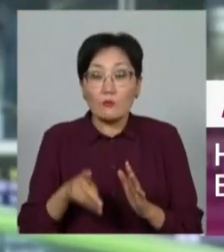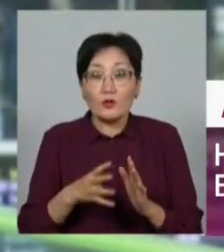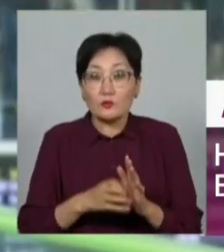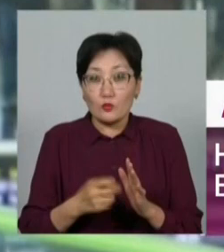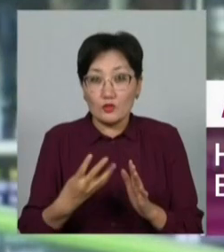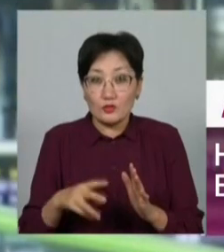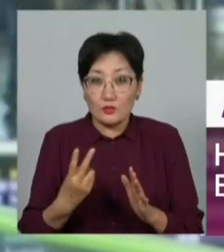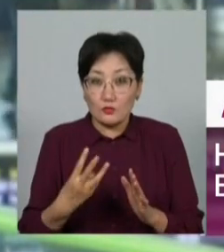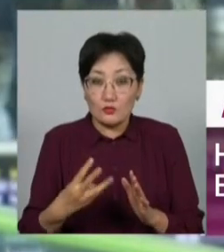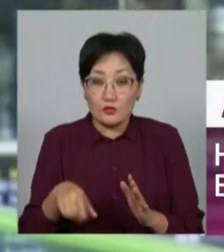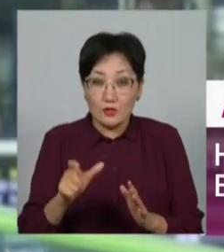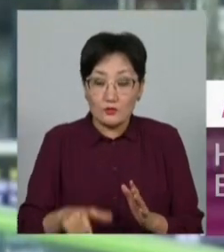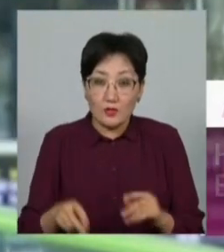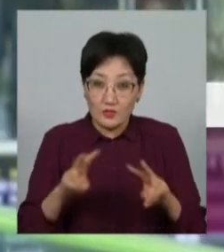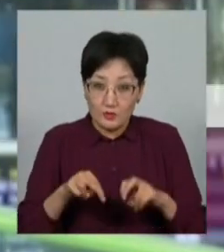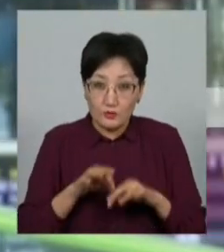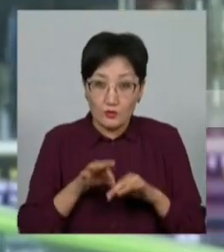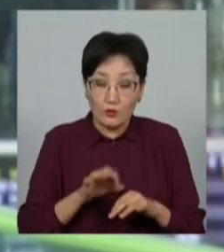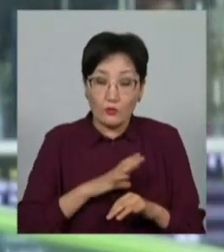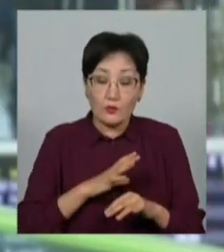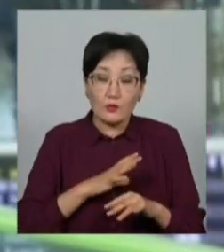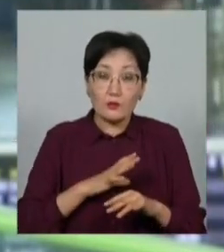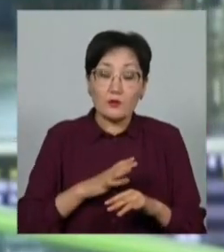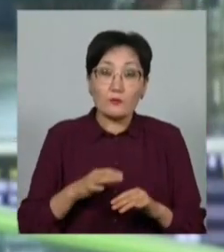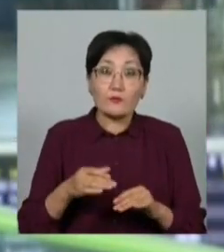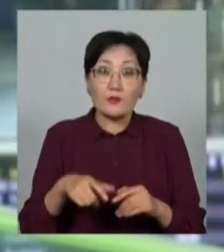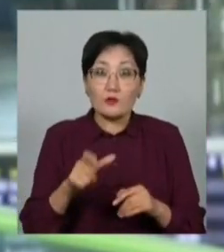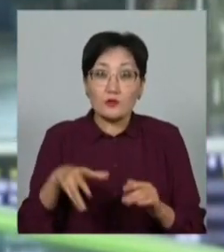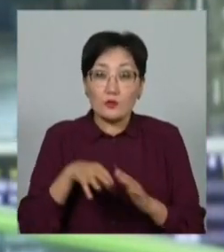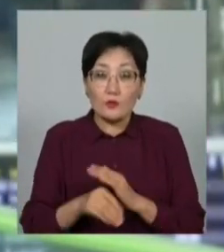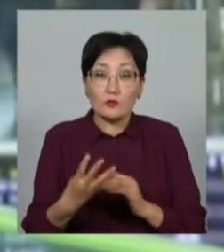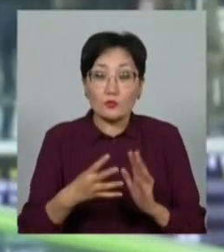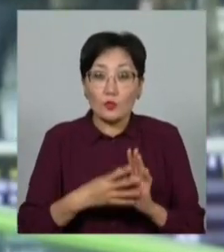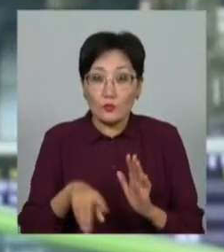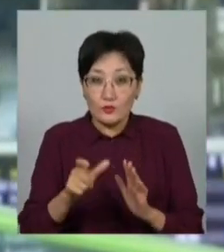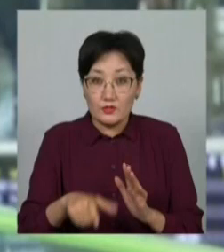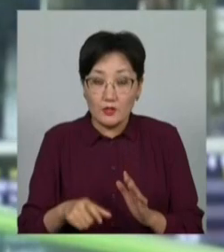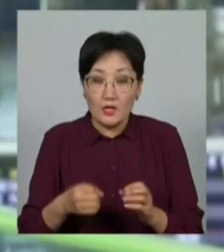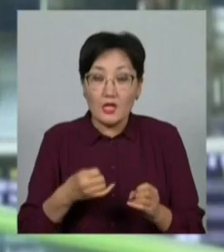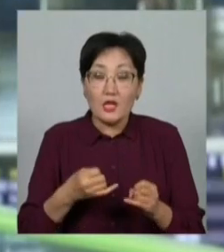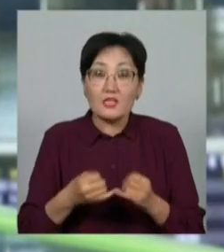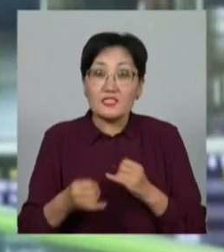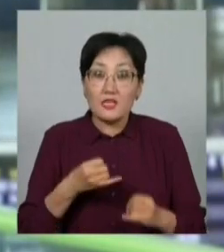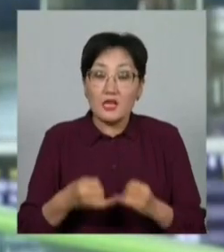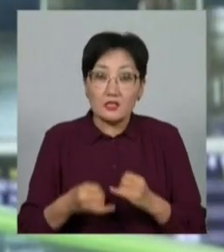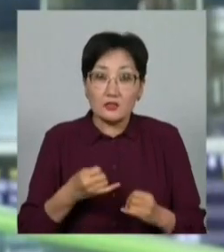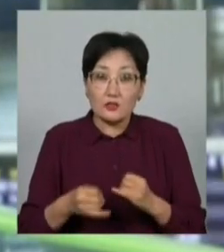9943 жолаушы тексерілді. Олардың ішінен 9 адамнан сары түсті